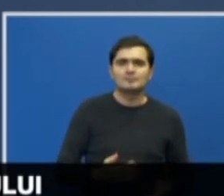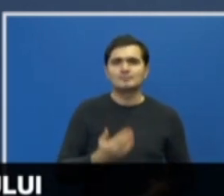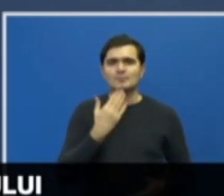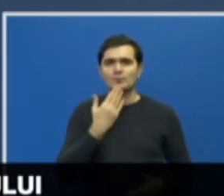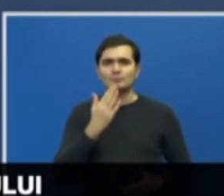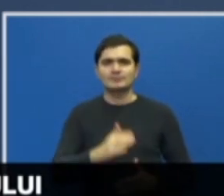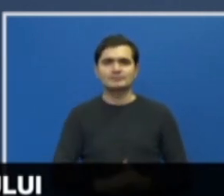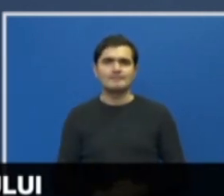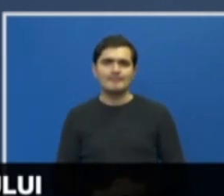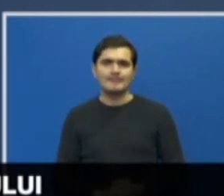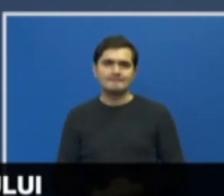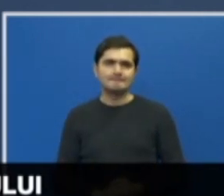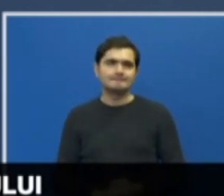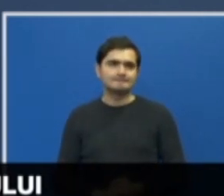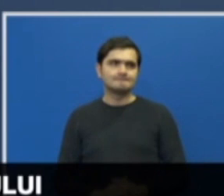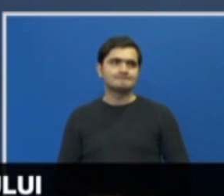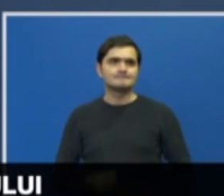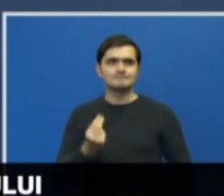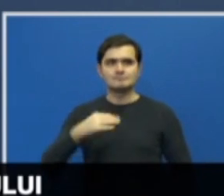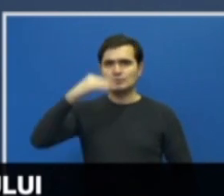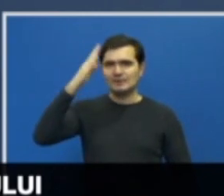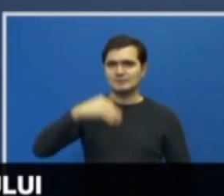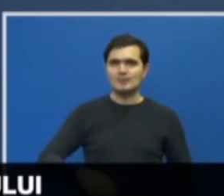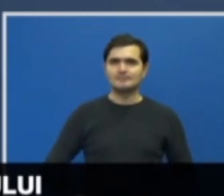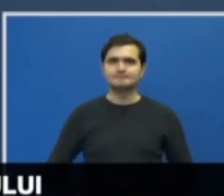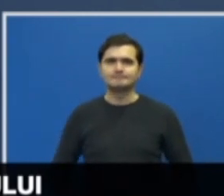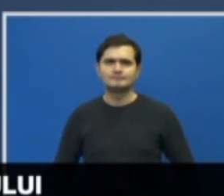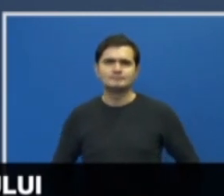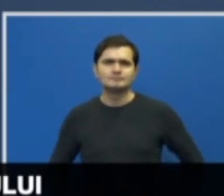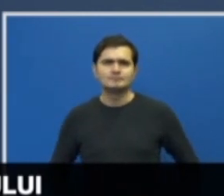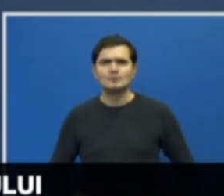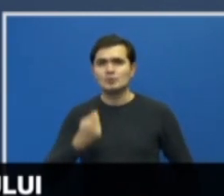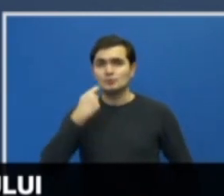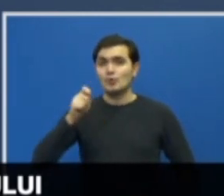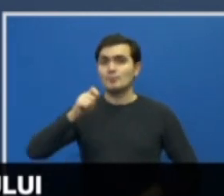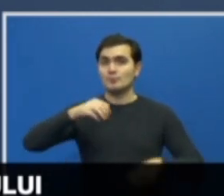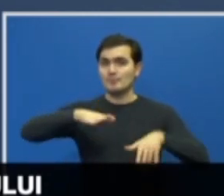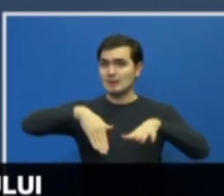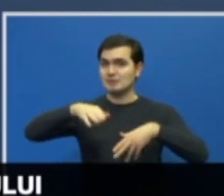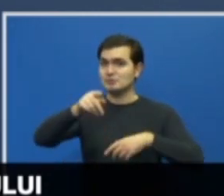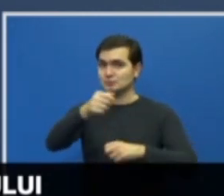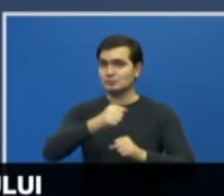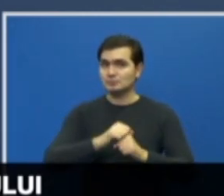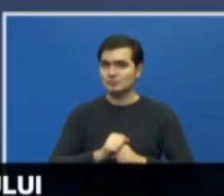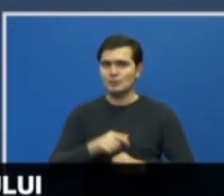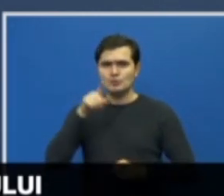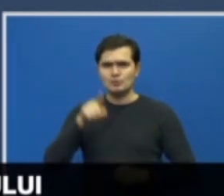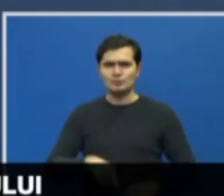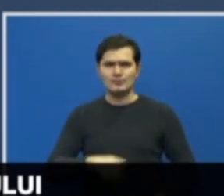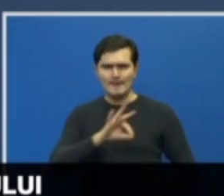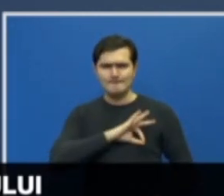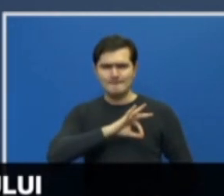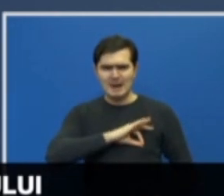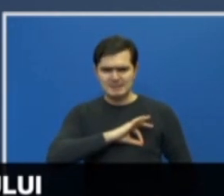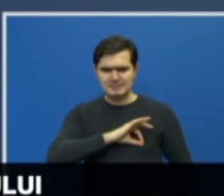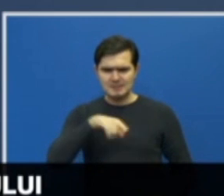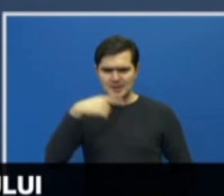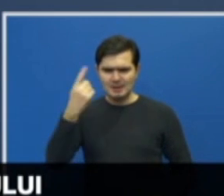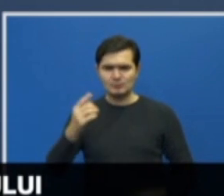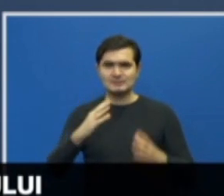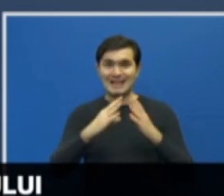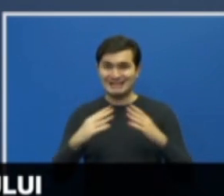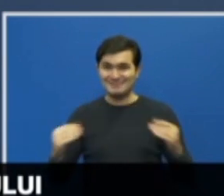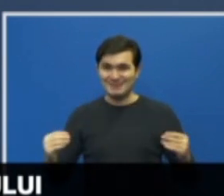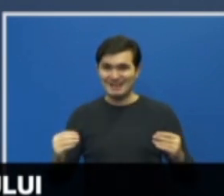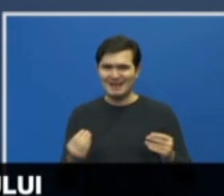Mulțumesc. Bună ziua, Alex Rădescu, Antena 3. Domnule ministru, în luna martie vor expira acele compensații